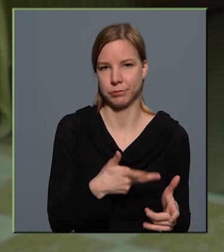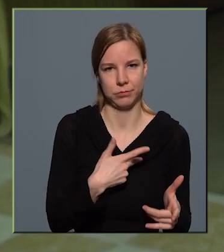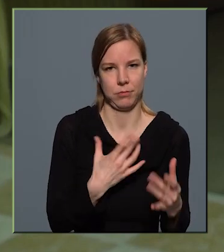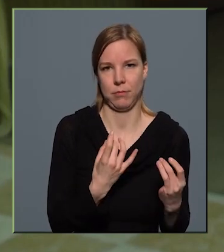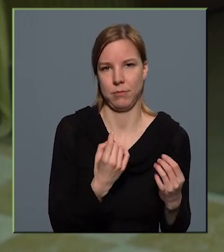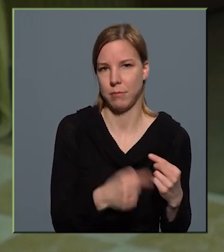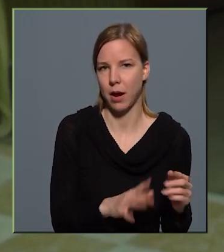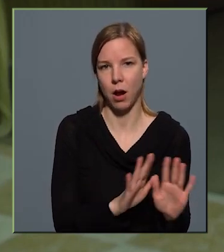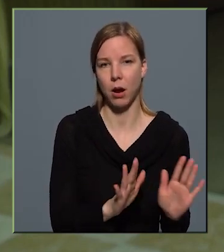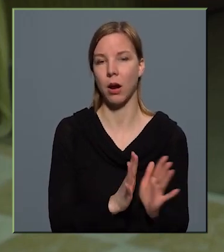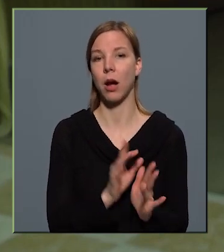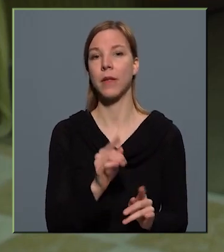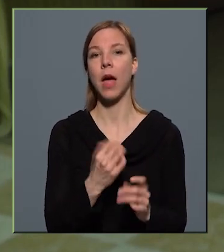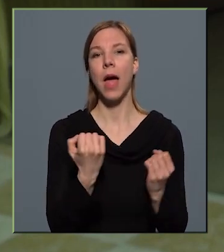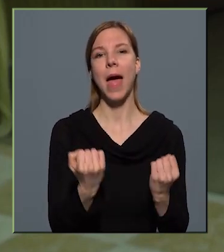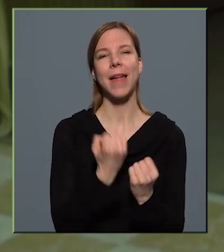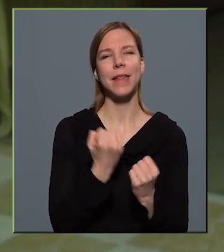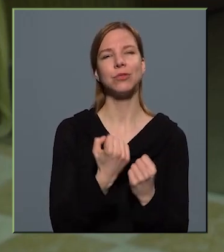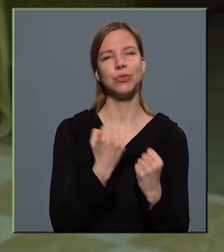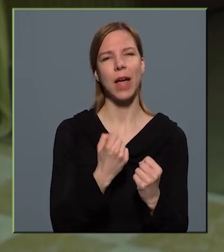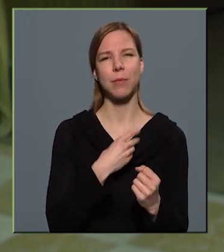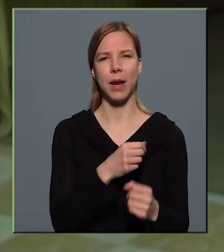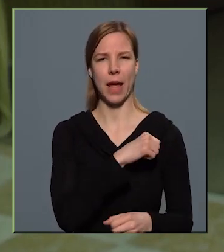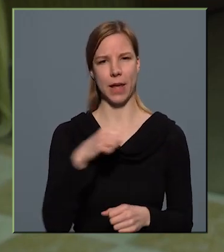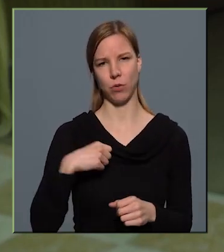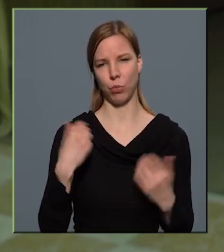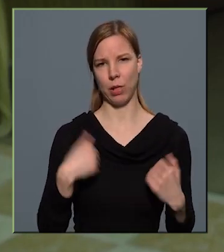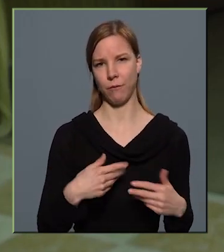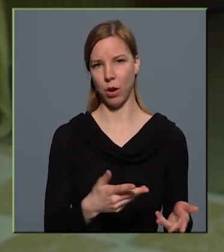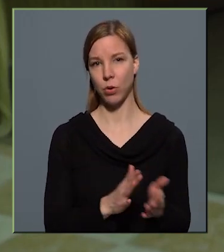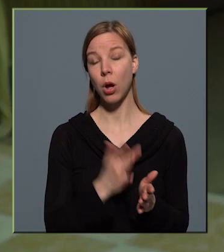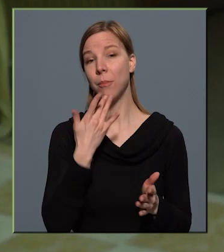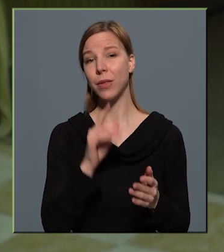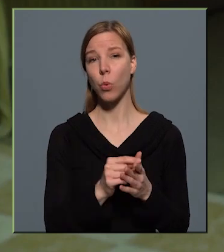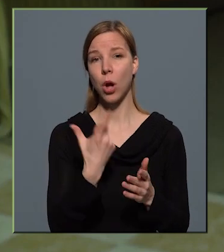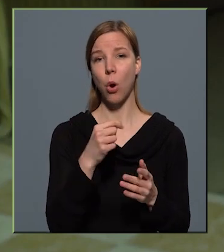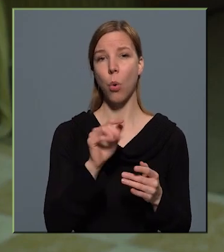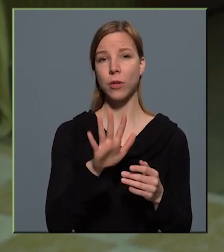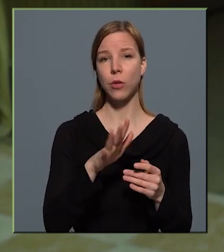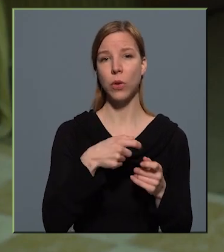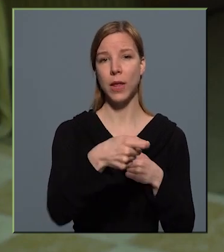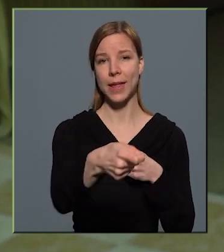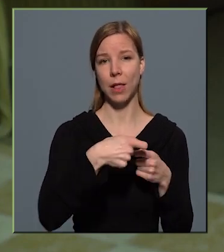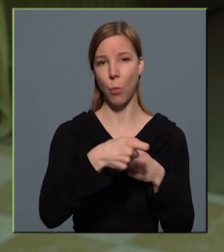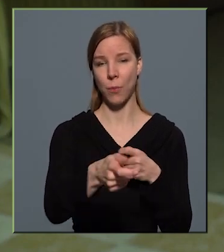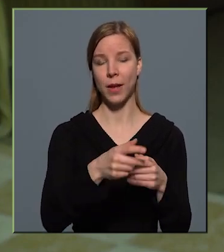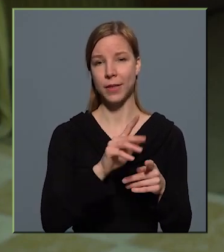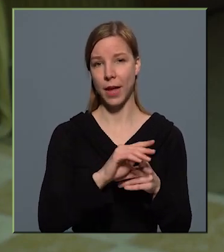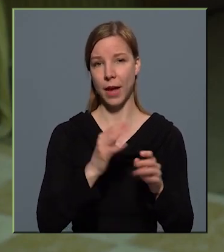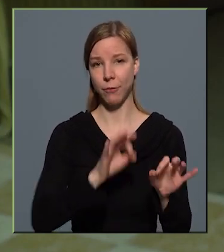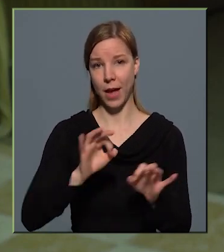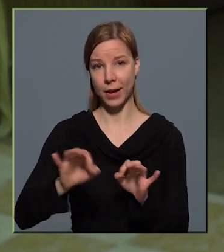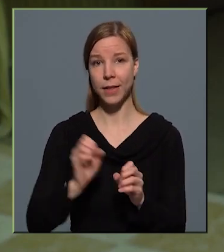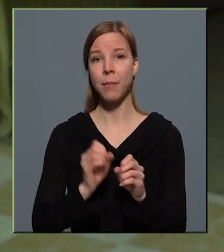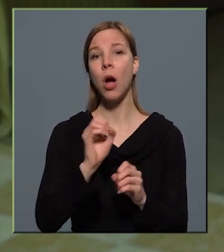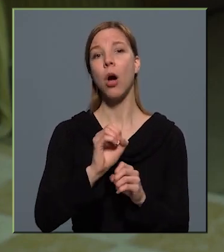Edzésen inkább az a nehéz, hogy egyedül vagyok, és hogyha egy hosszabb, például amikor 25 kilométerre készültem, 15 kilométeres edzésem volt, 3